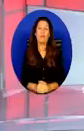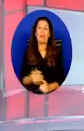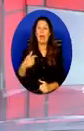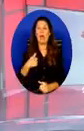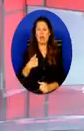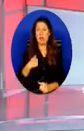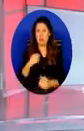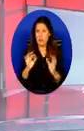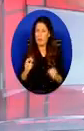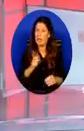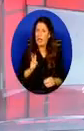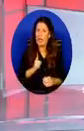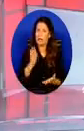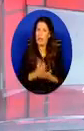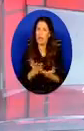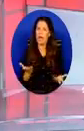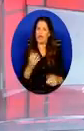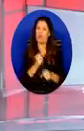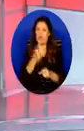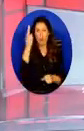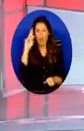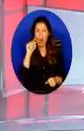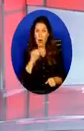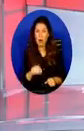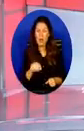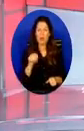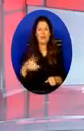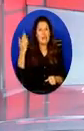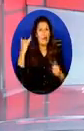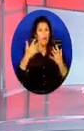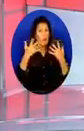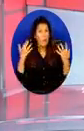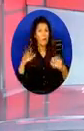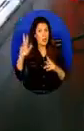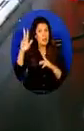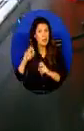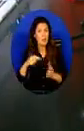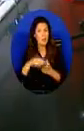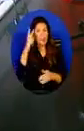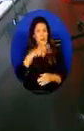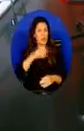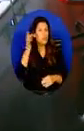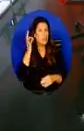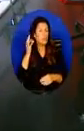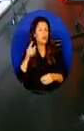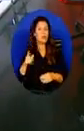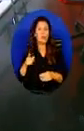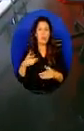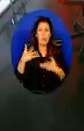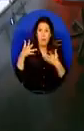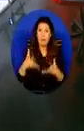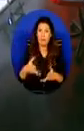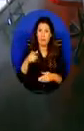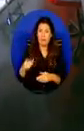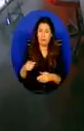שיגיע כבר. וזה היה די ברור ודי צפוי אחרי שהבינו שנשים נפגעות תקיפה מינית צריכות גם אשפוז פסיכיאטרי